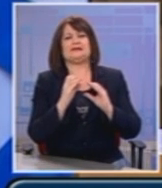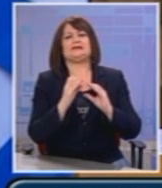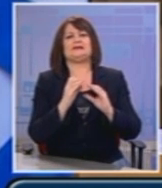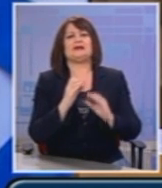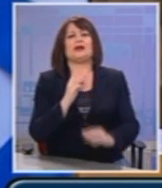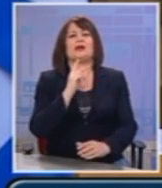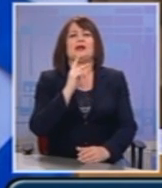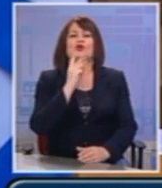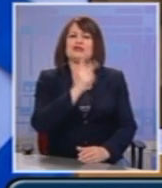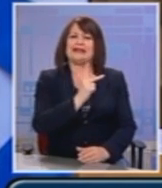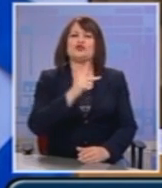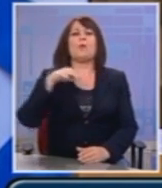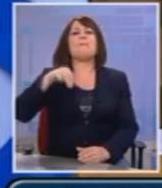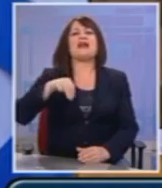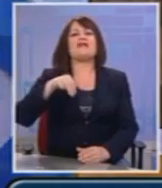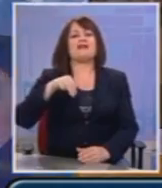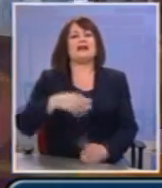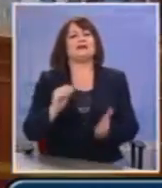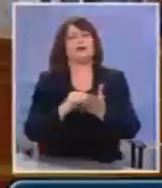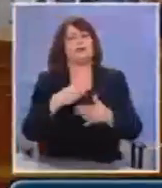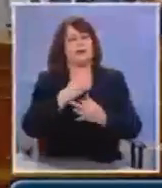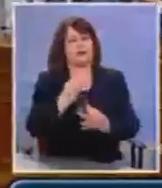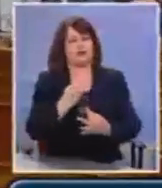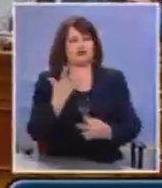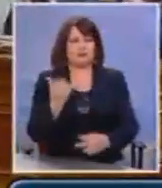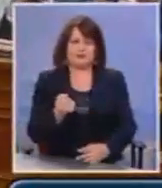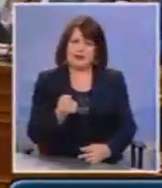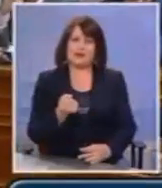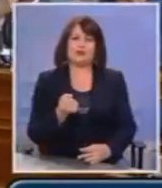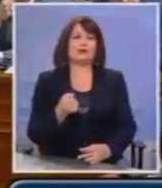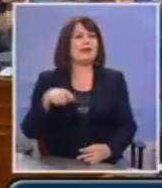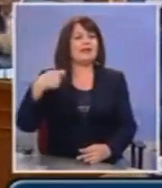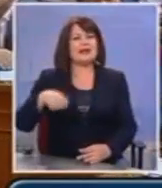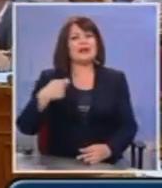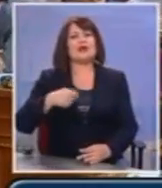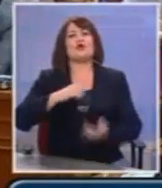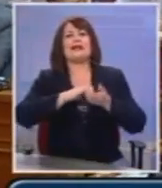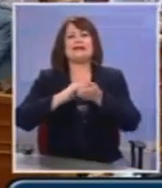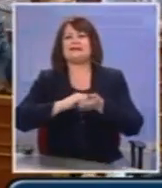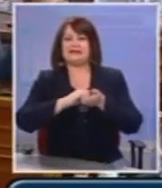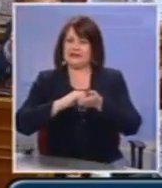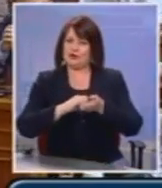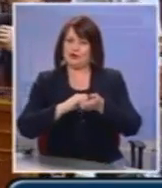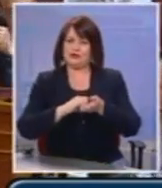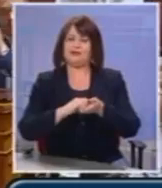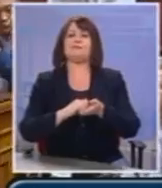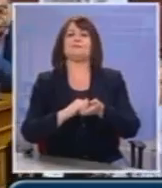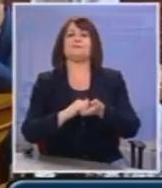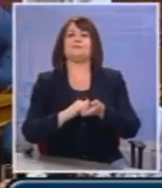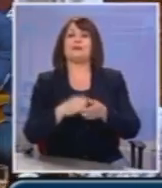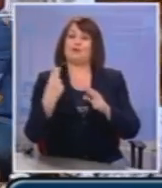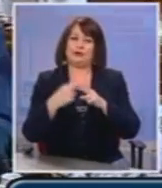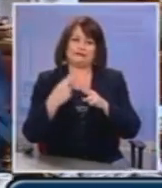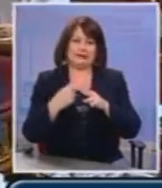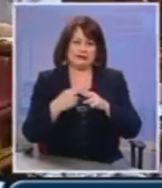μαραβέλας εκπροσωπούνται επίσης ο δικηγορικοί σύλλογοι και αυτό το θεωρώ πολύ